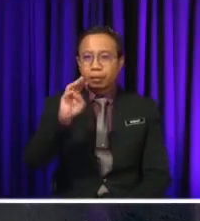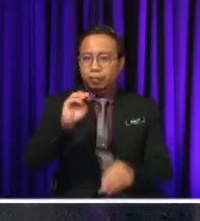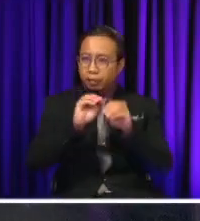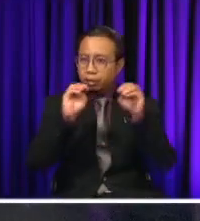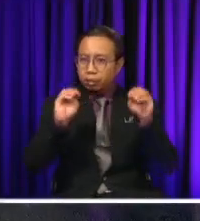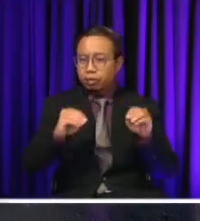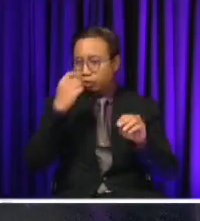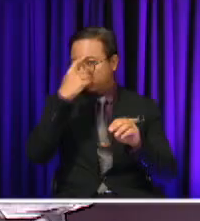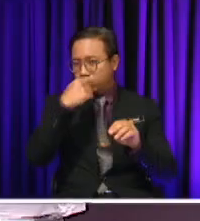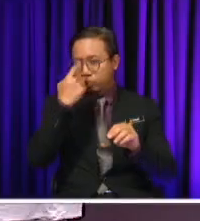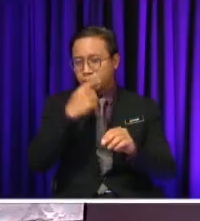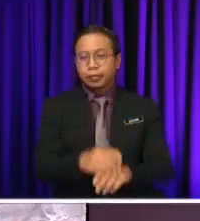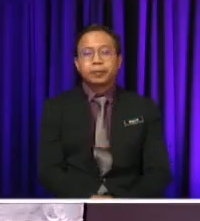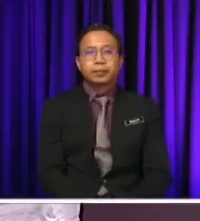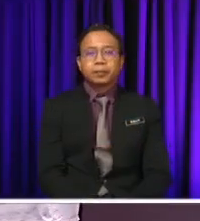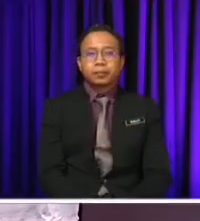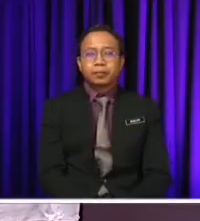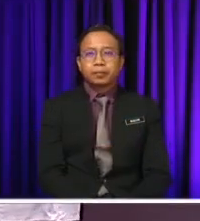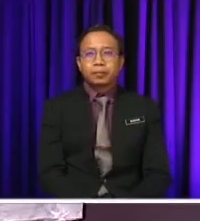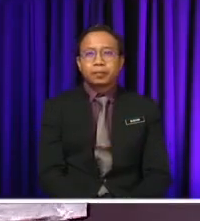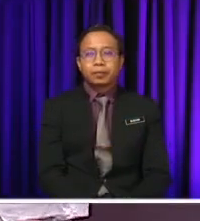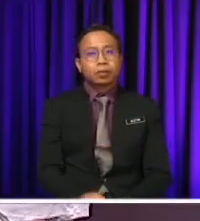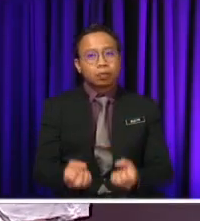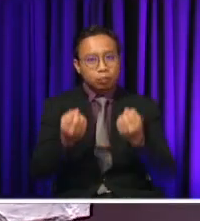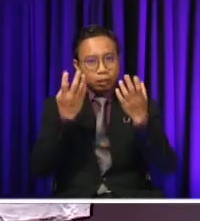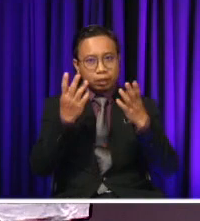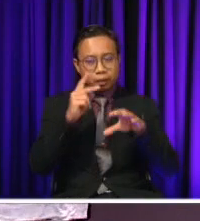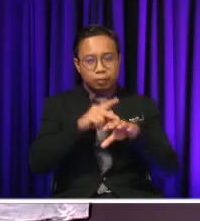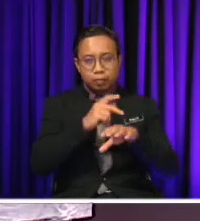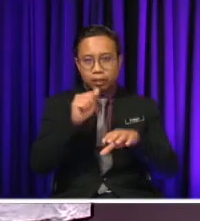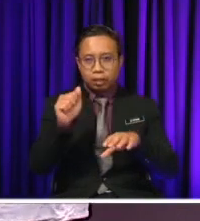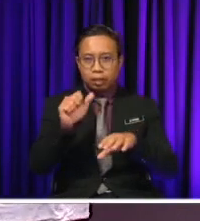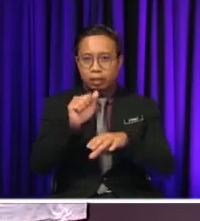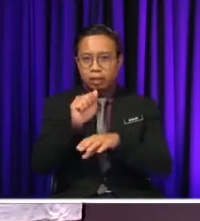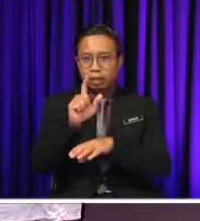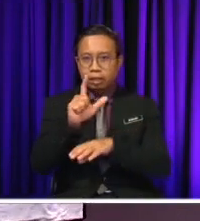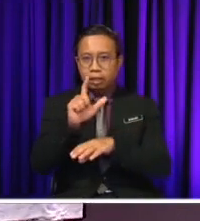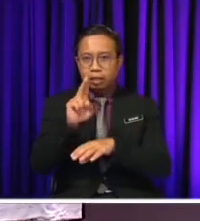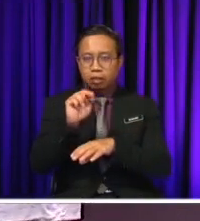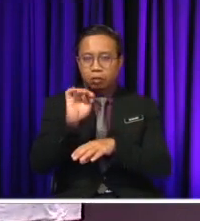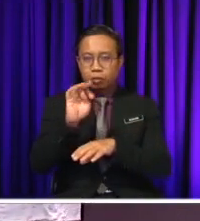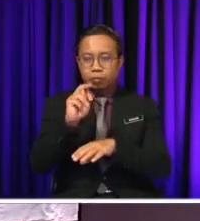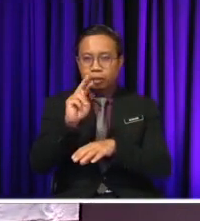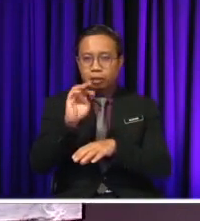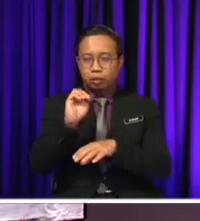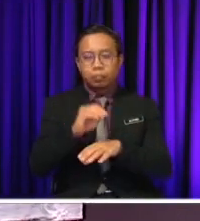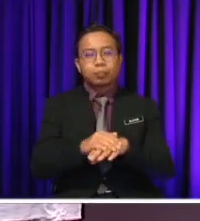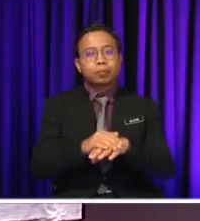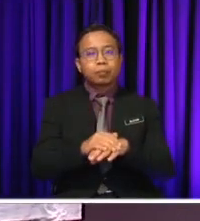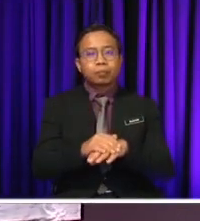kita gunakan yang banyak sekarang kita pakai aluminium glass aluminium Glass